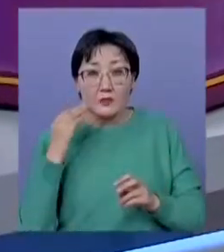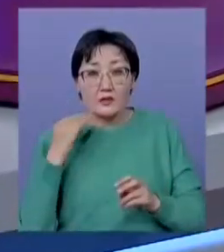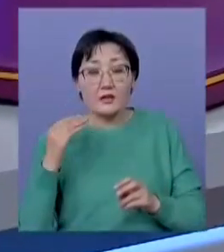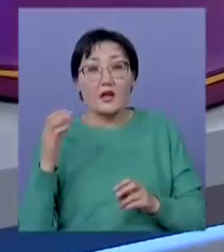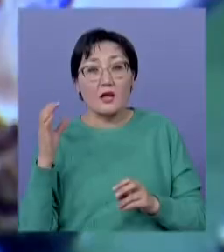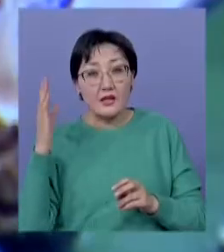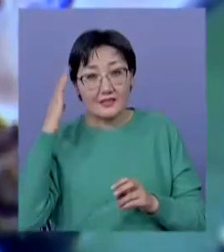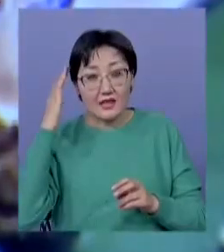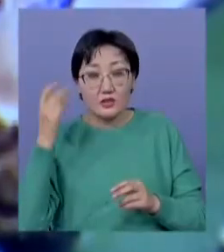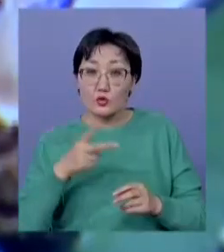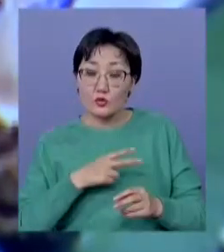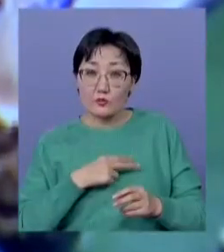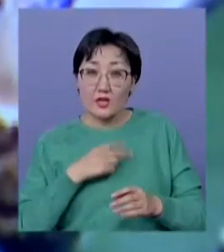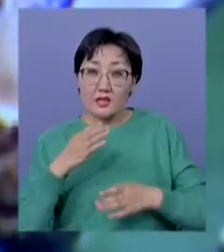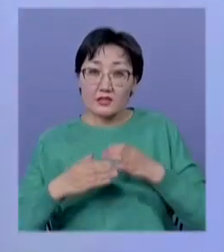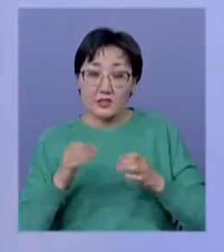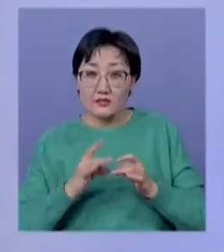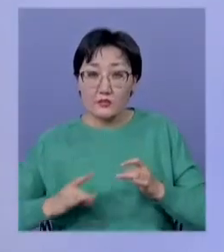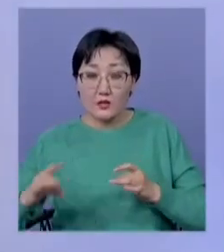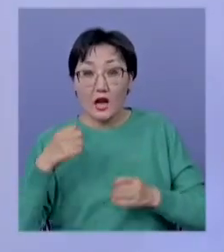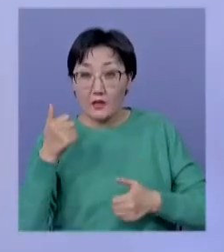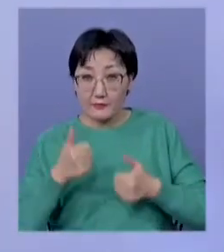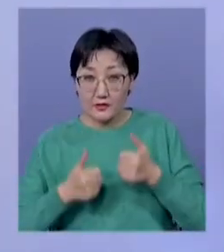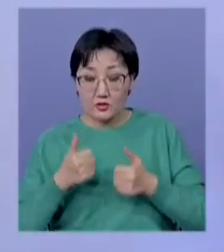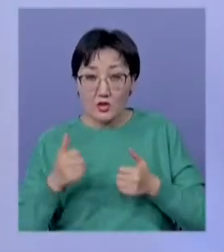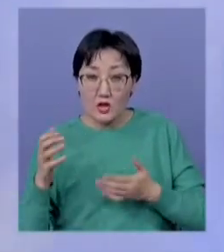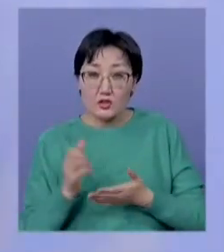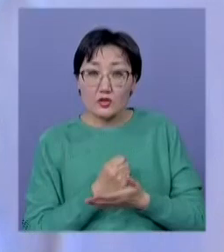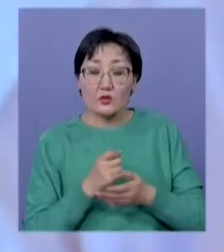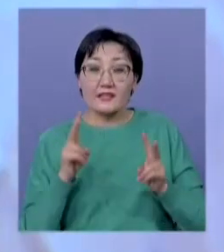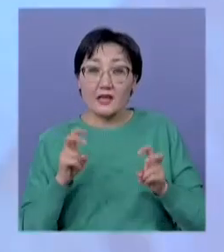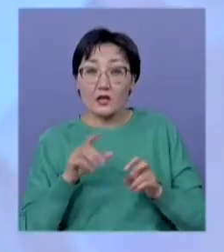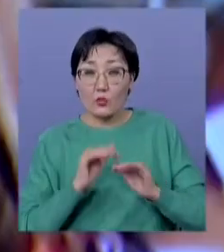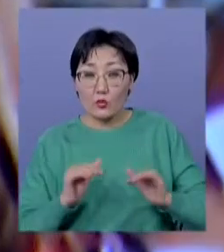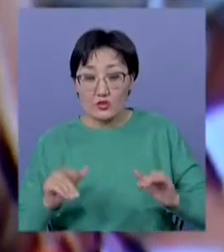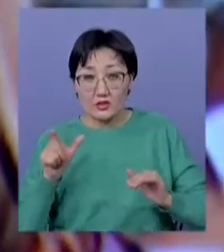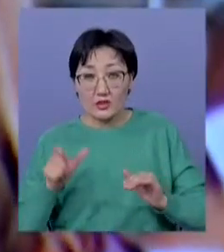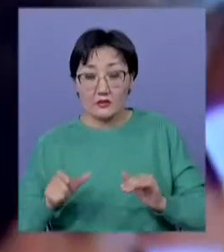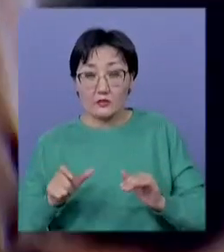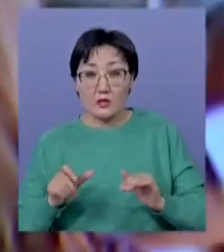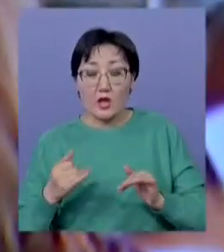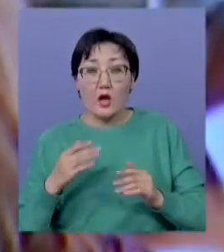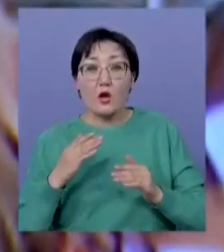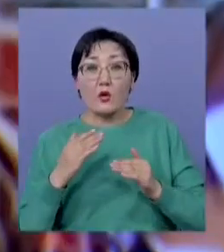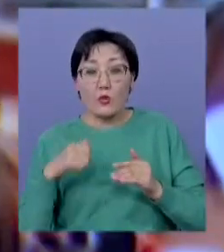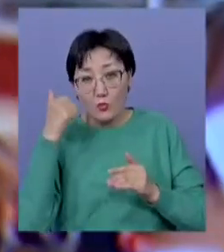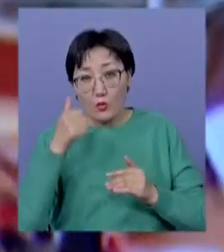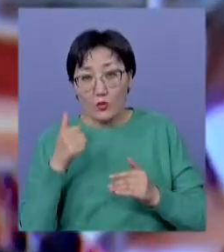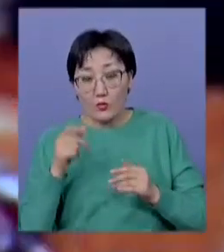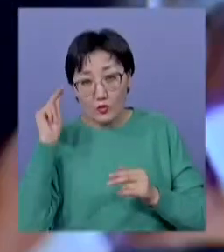белгісімен халықаралық және республикалық олимпиадаларда жүлдегер атанған оқушыларды осы оқу жылының соңында салтанатты